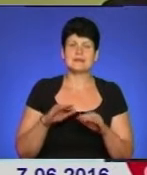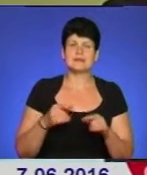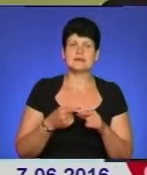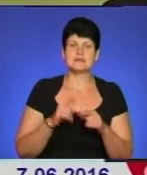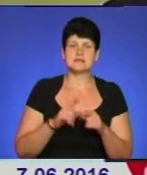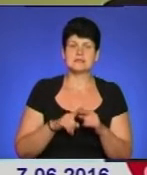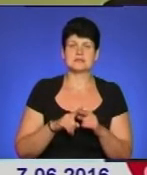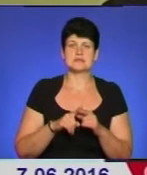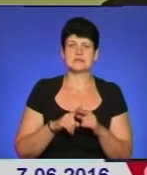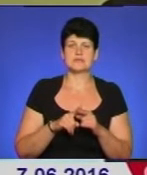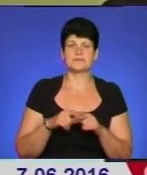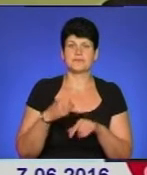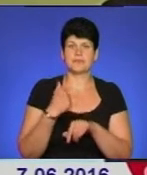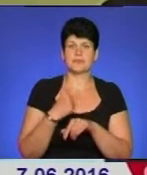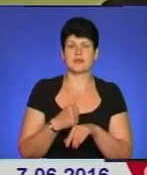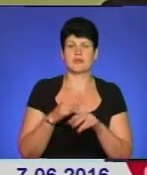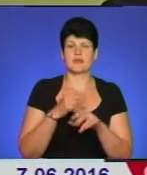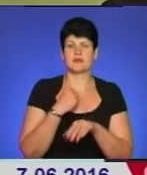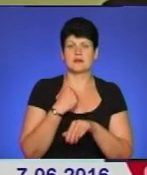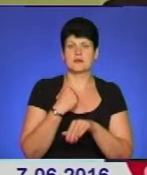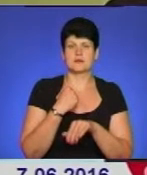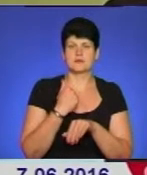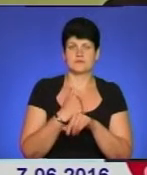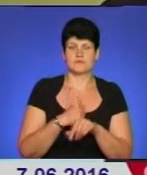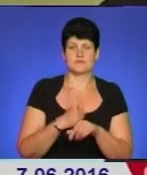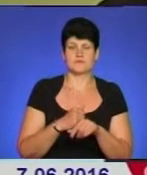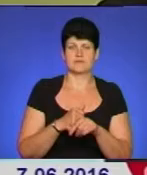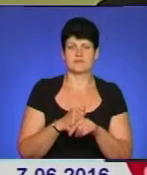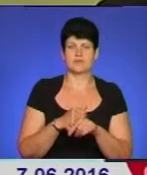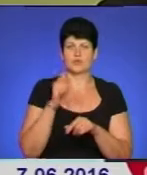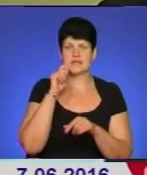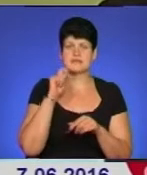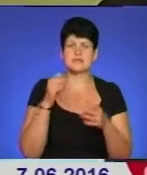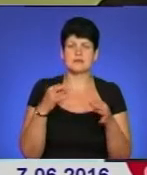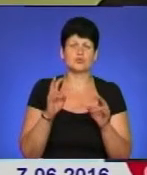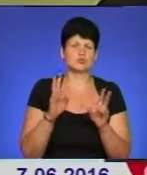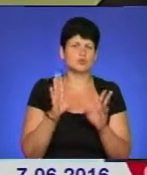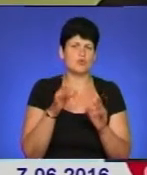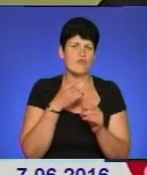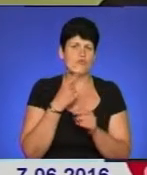української незалежності. І зараз, от якраз ми тут зараз будуть говорити,